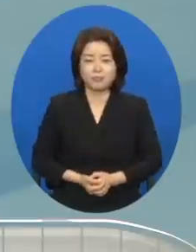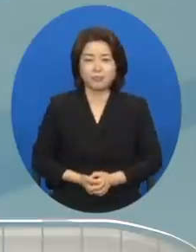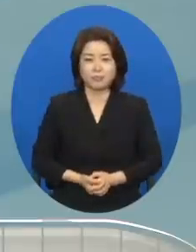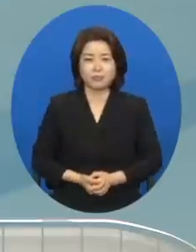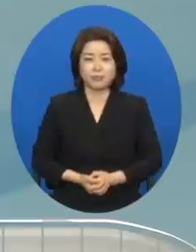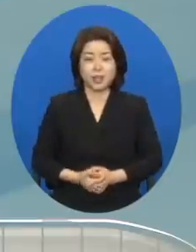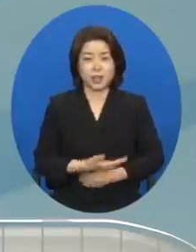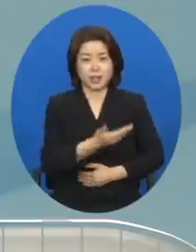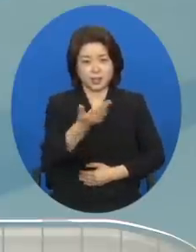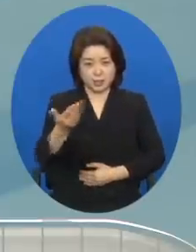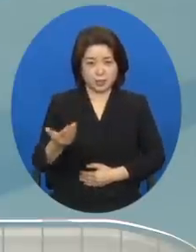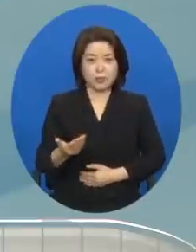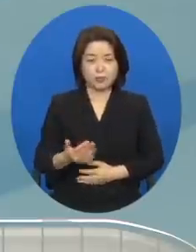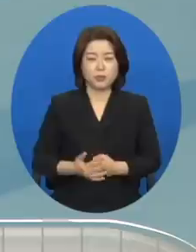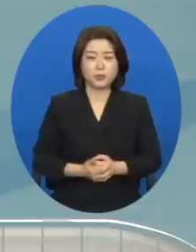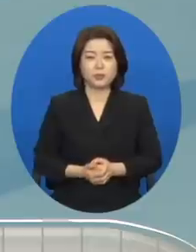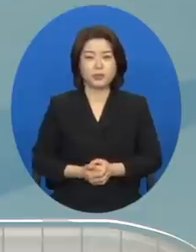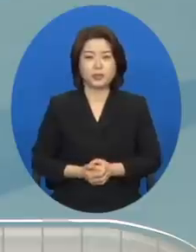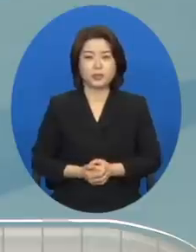여러분,